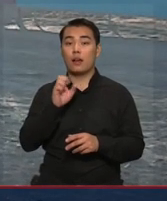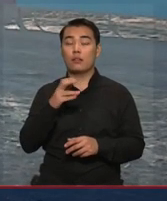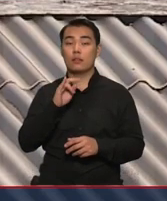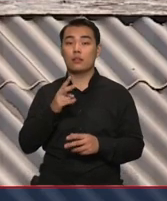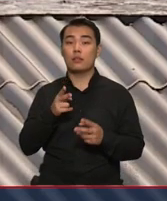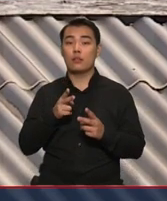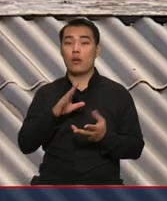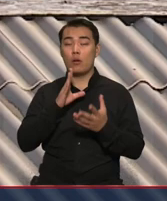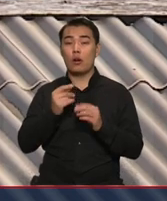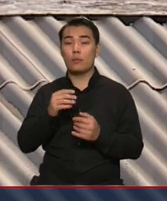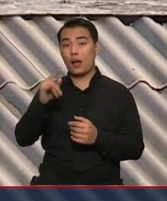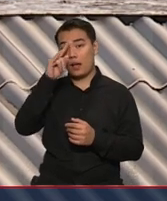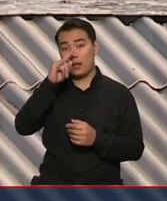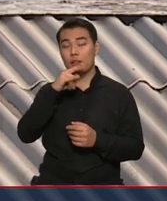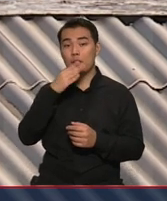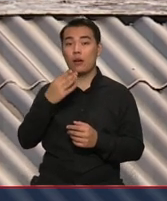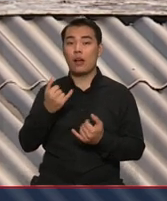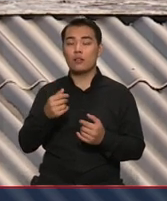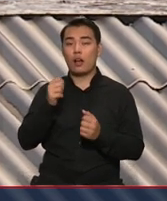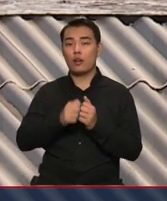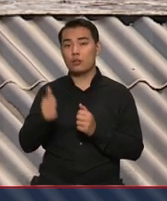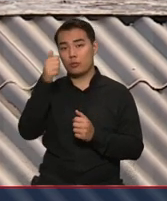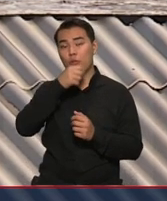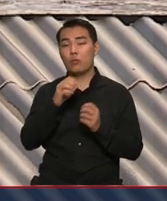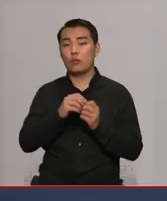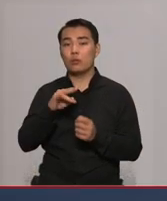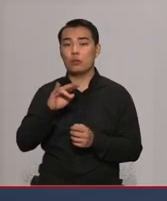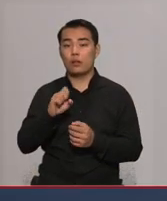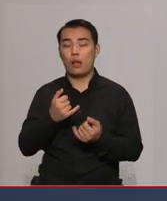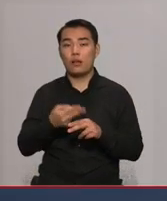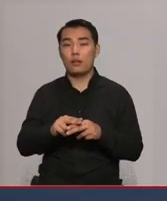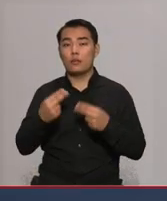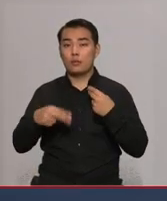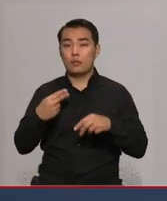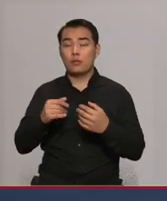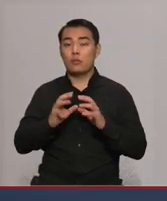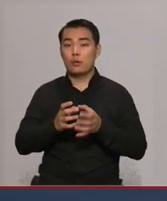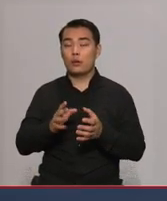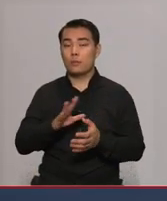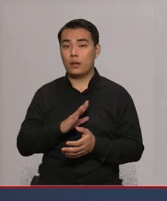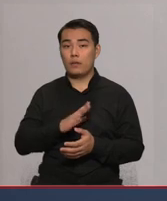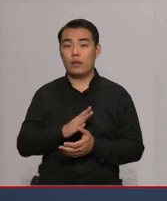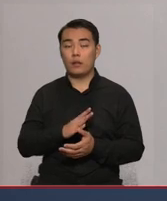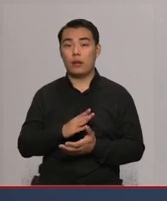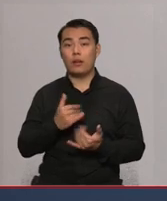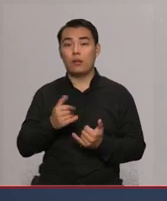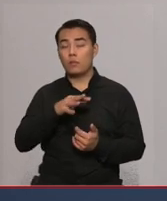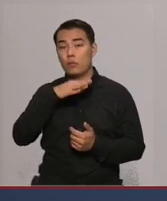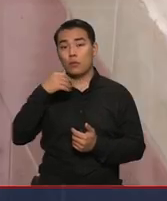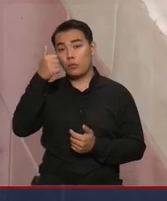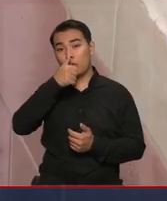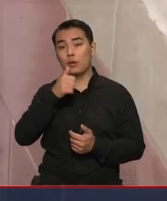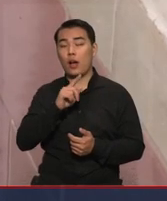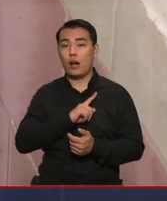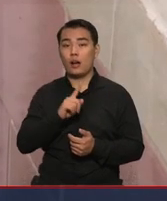оттан түспеген қазақы шаңырақтың бірі. Жыл сайын қыста 10 тоннадан астам көмір сатып алуға тура келетін дейді ақжаулықтана. Ұзақ жылдар бейнетке